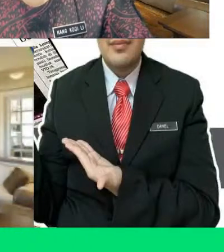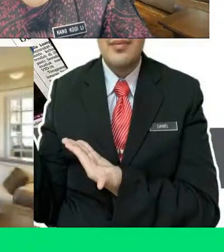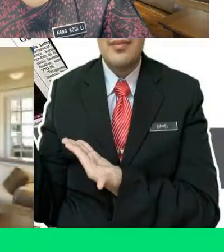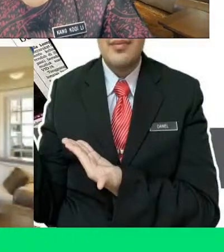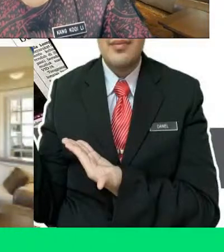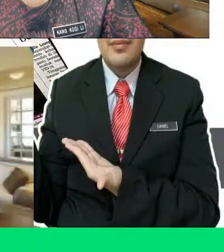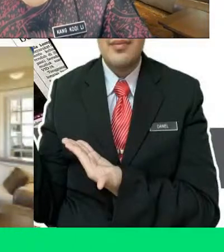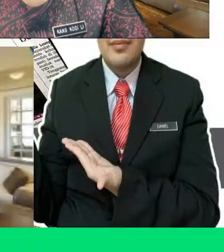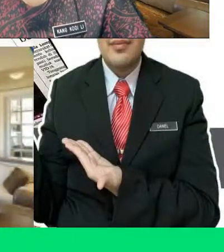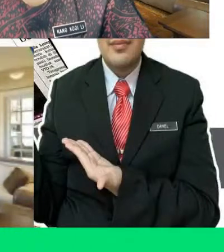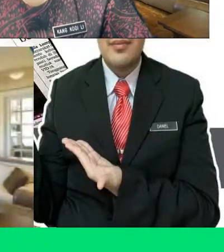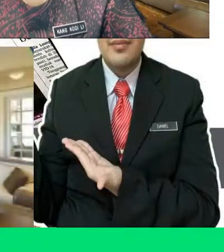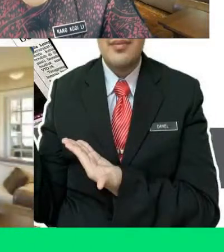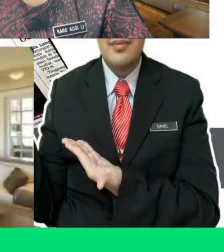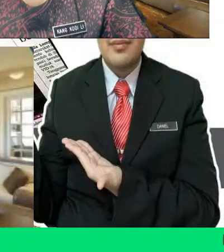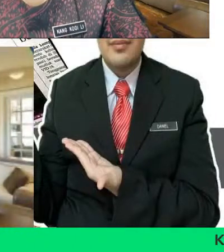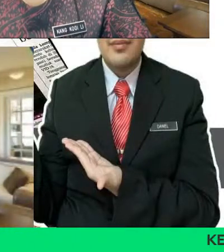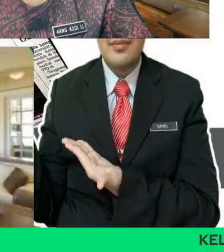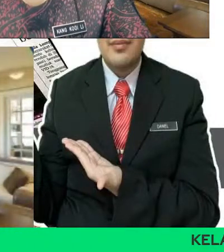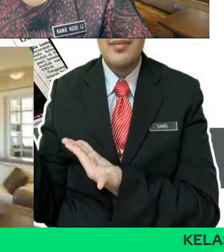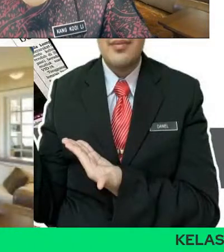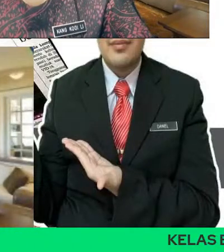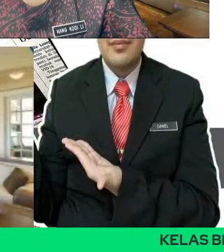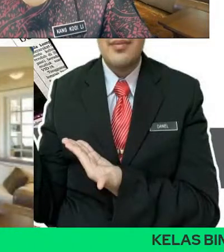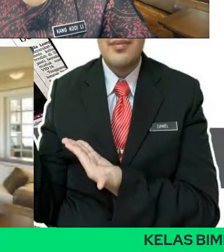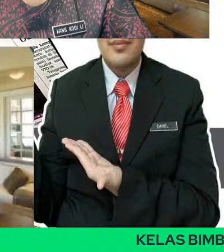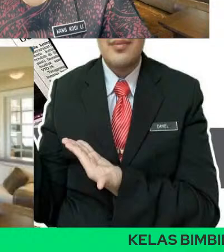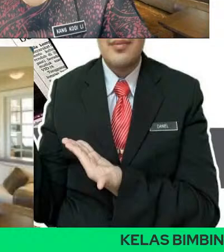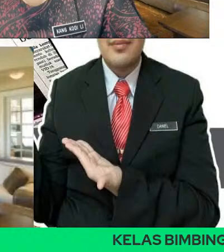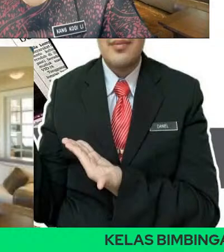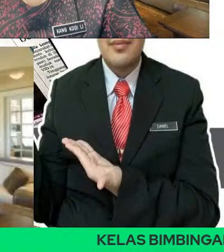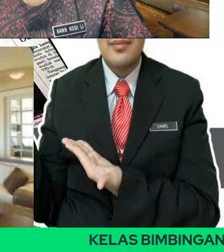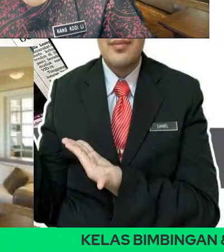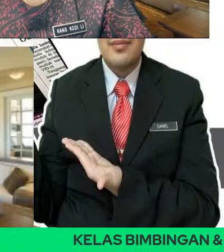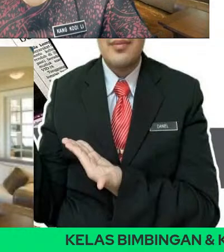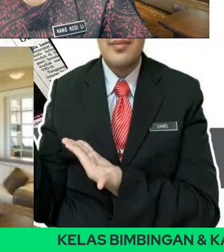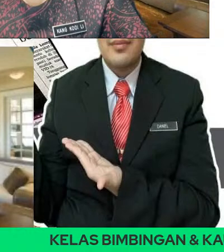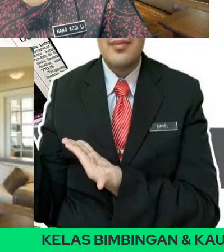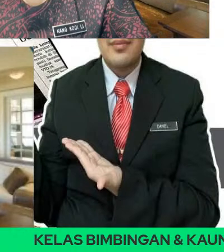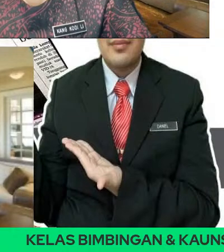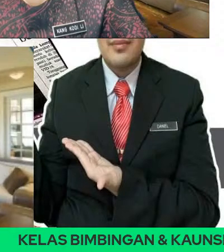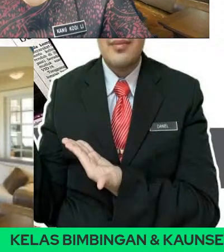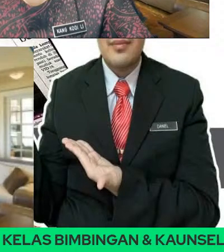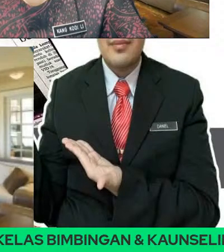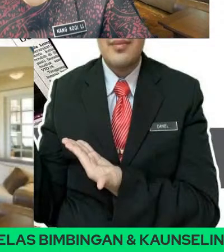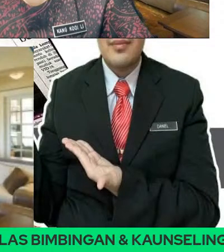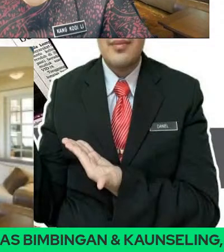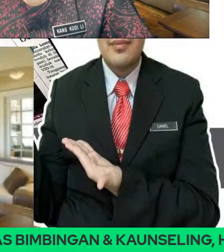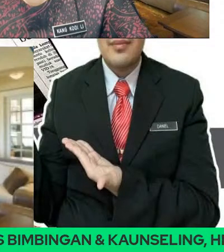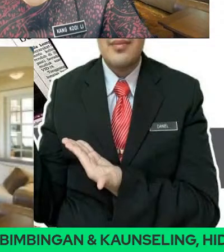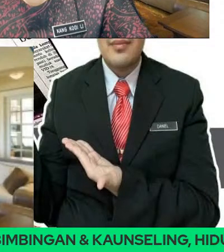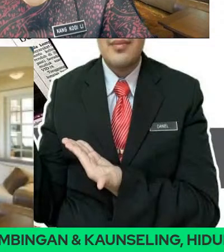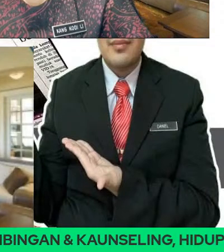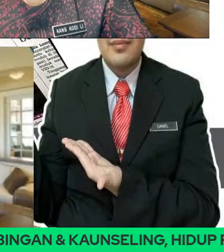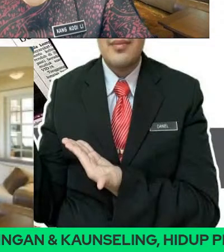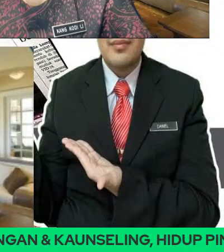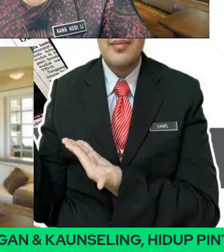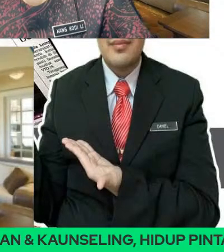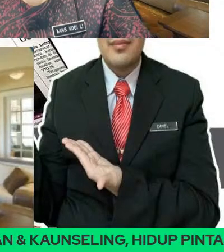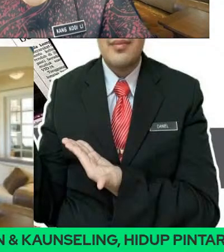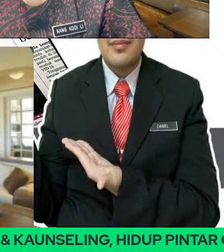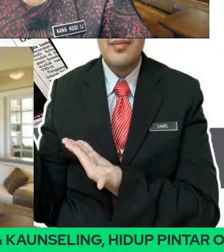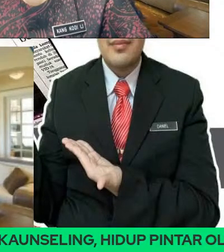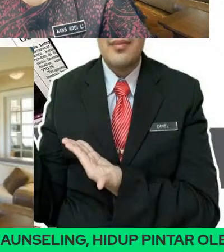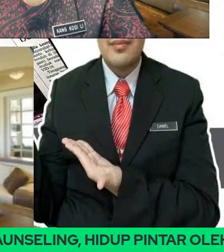Nirohim alhamdulillahirobbilalamin arrohmanirrohim Maliki yaumiddin iyyaka na'budu wa iyyaka nasta'in